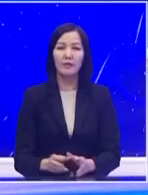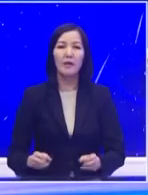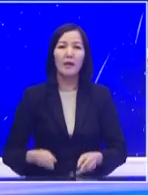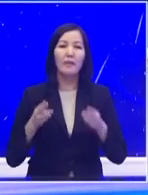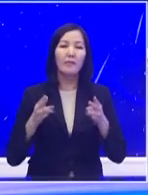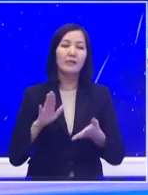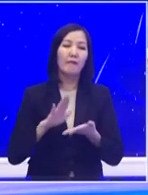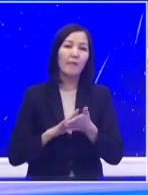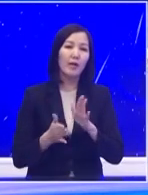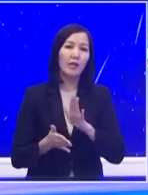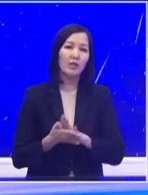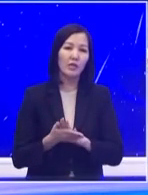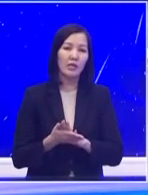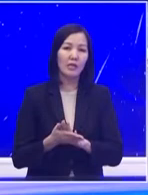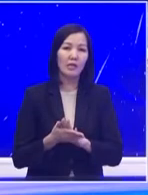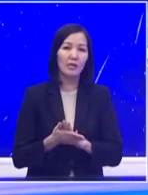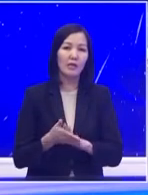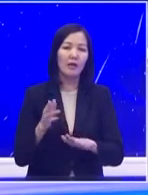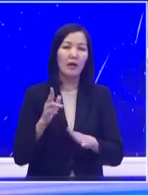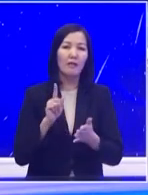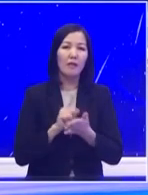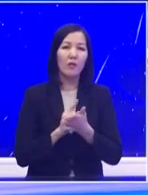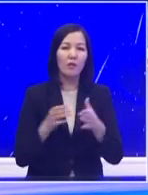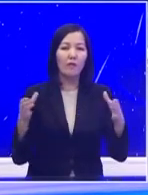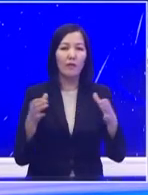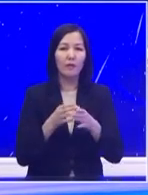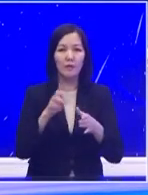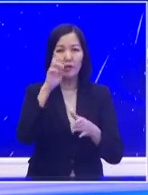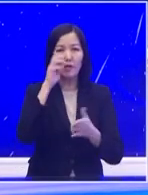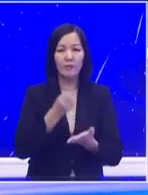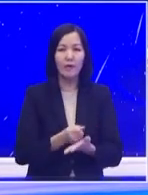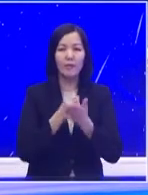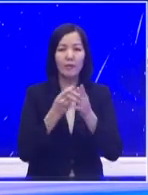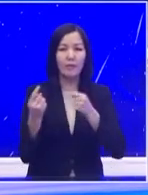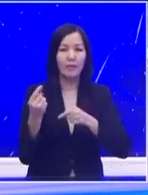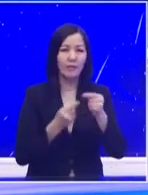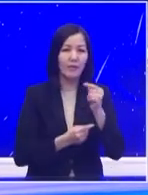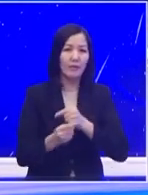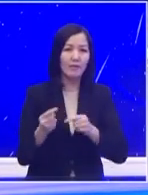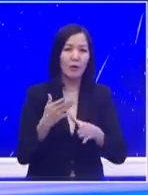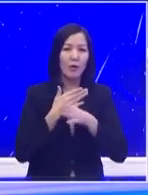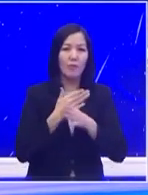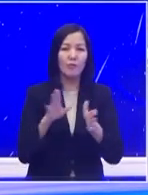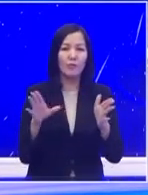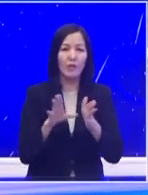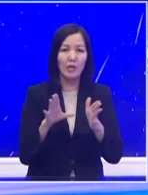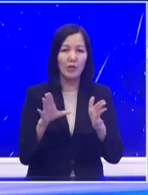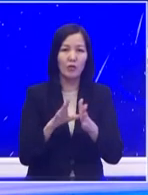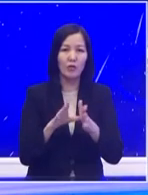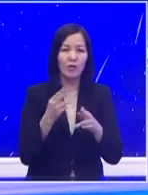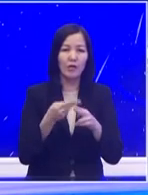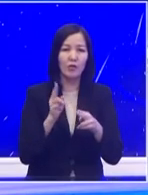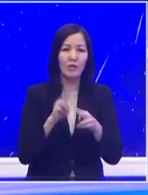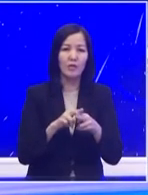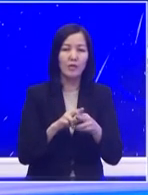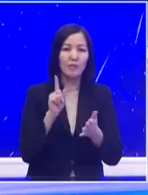В рамках чрезвычайного положения налоговый комитет окажет государственную поддержку предпринимателям. Им в помощь электронная система.